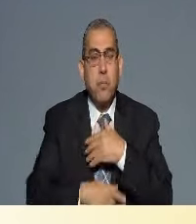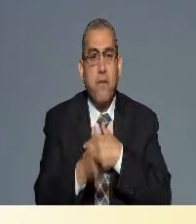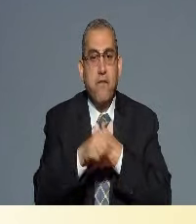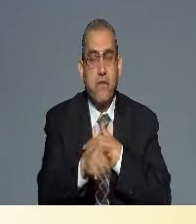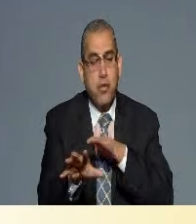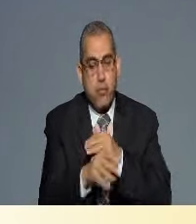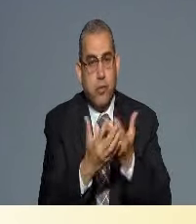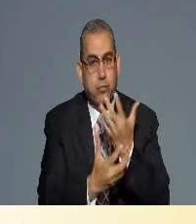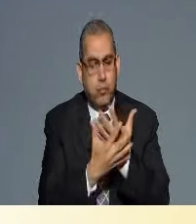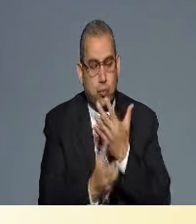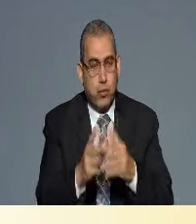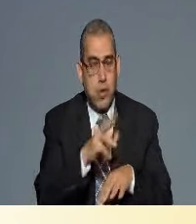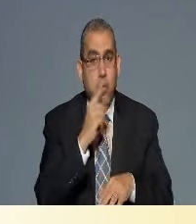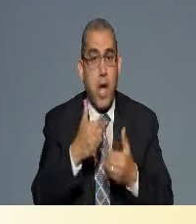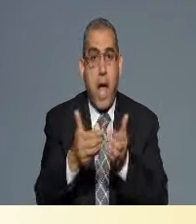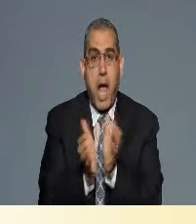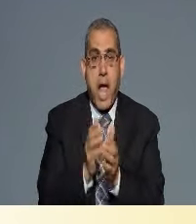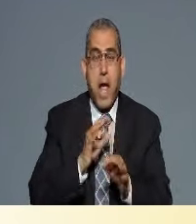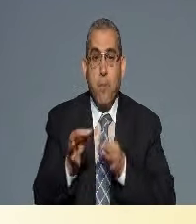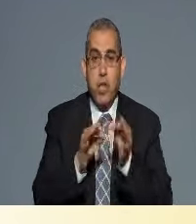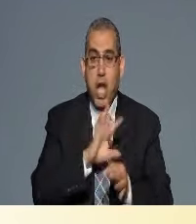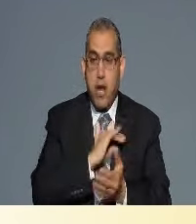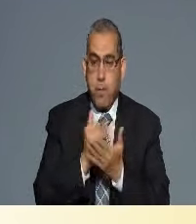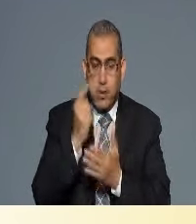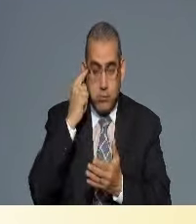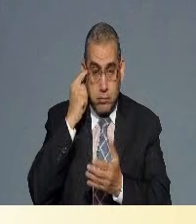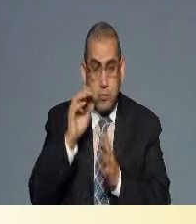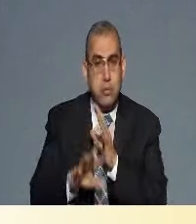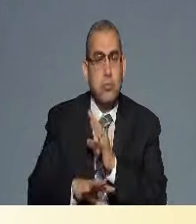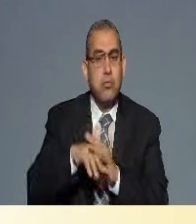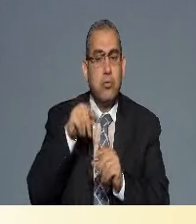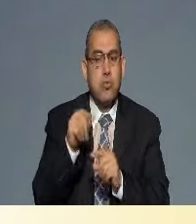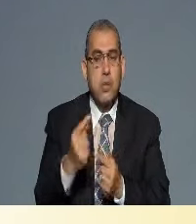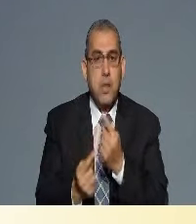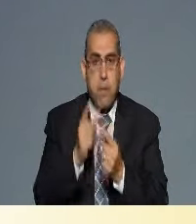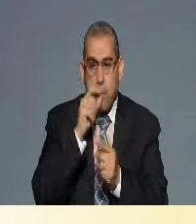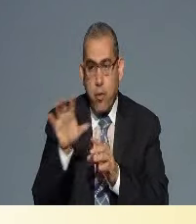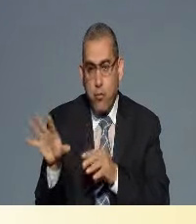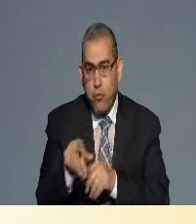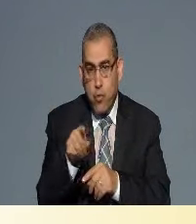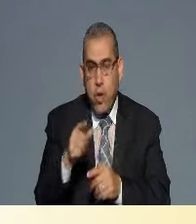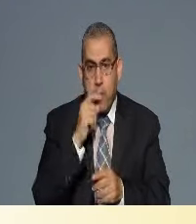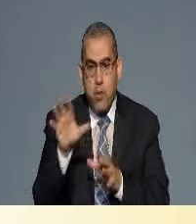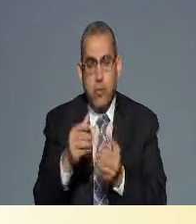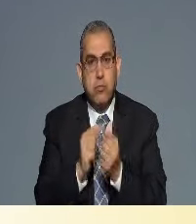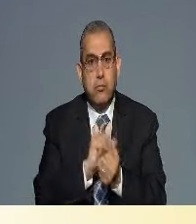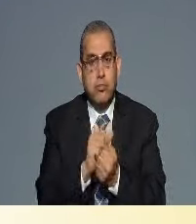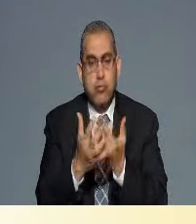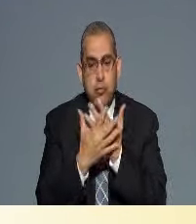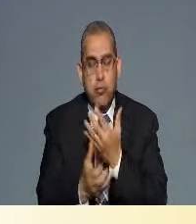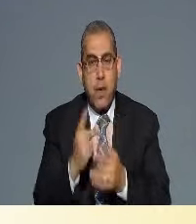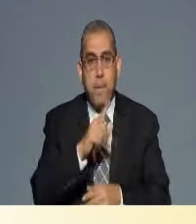الهندسية للقوات المسلحة في ان هي قامت بدور كبير في موضوع المسار الناقل لأكثر من 166